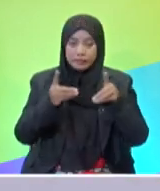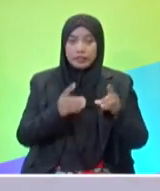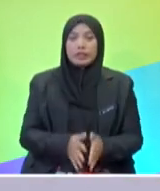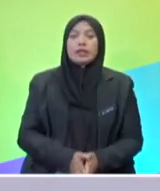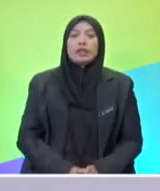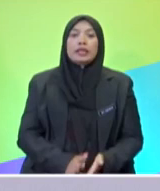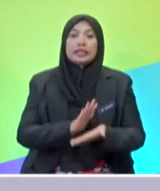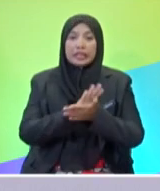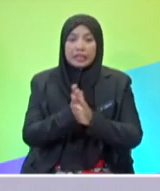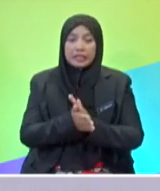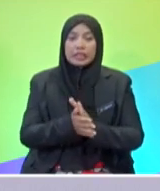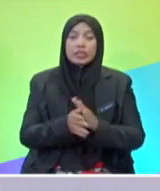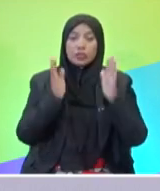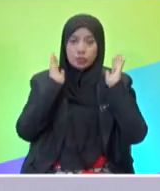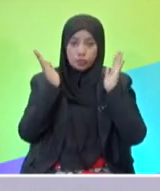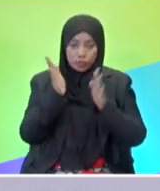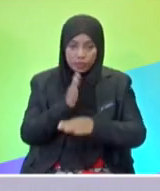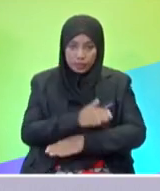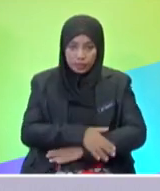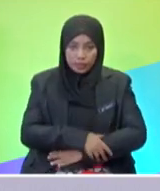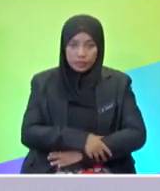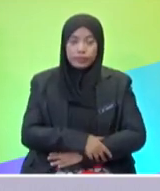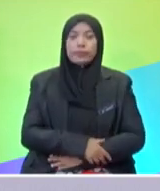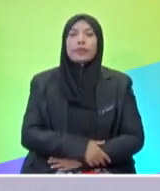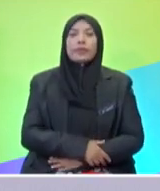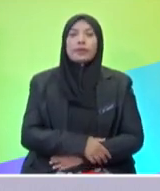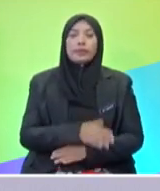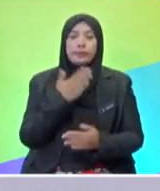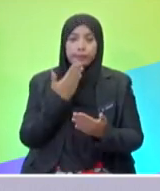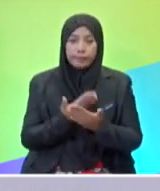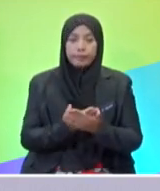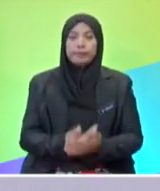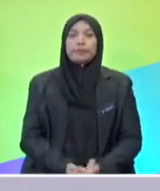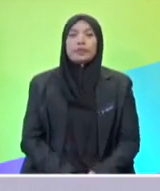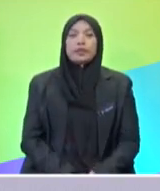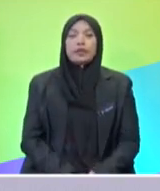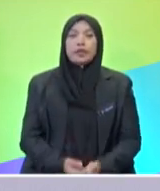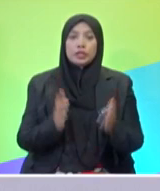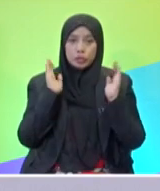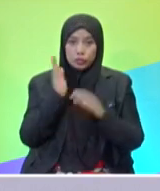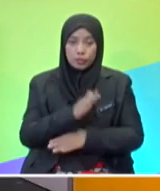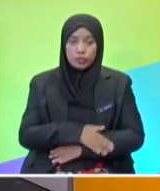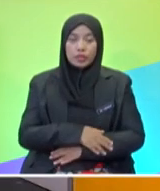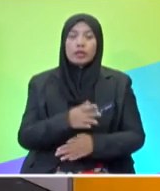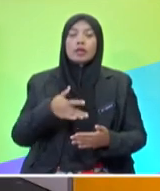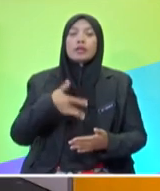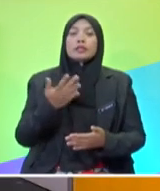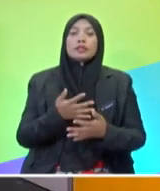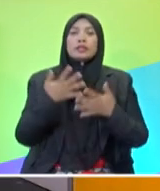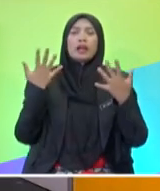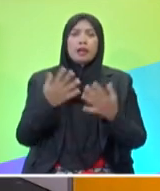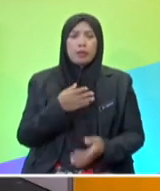lebih khusyuk. Bila kita dah wangi-wangi, kita nak solat pun segar je rasa. Tak adalah, alamak, bawa